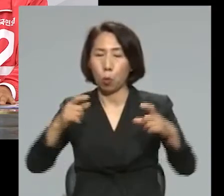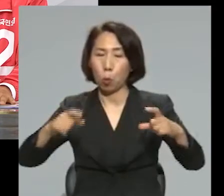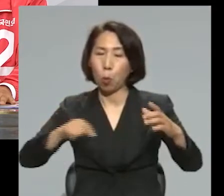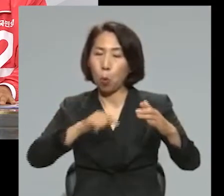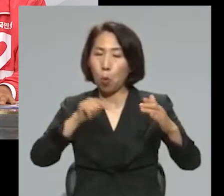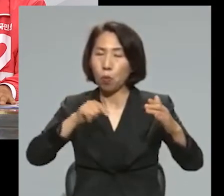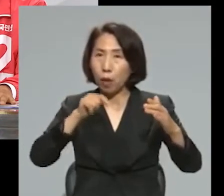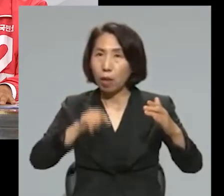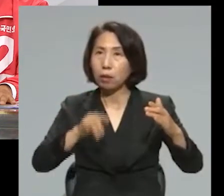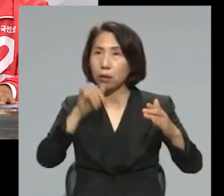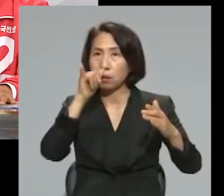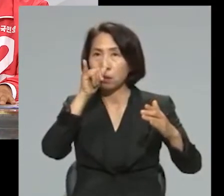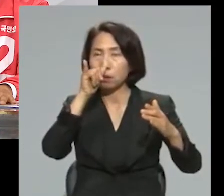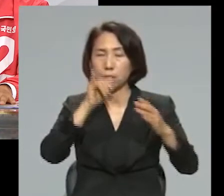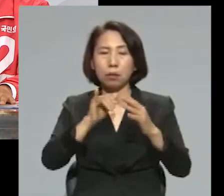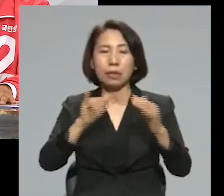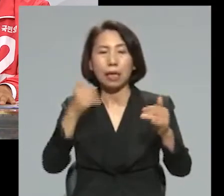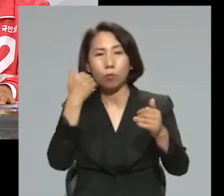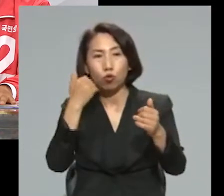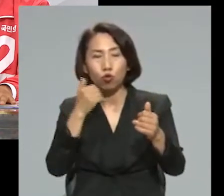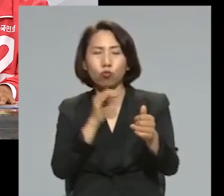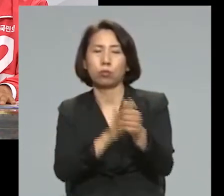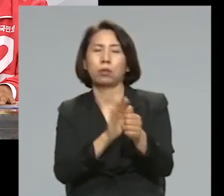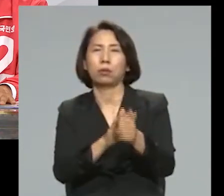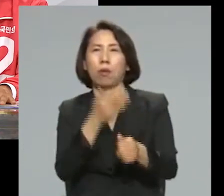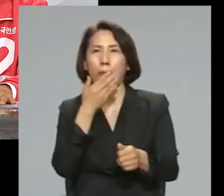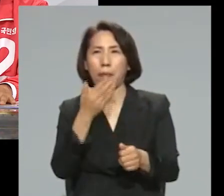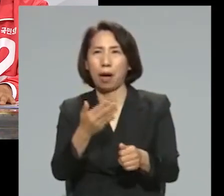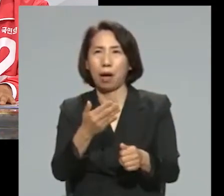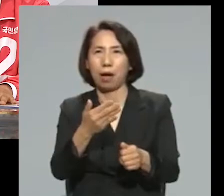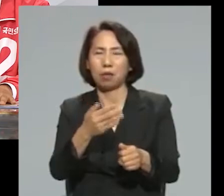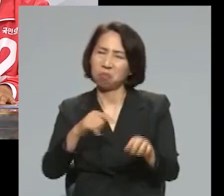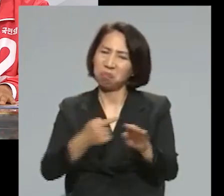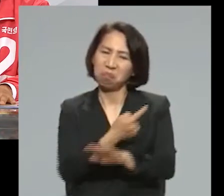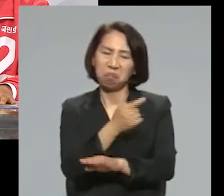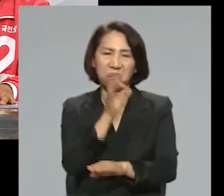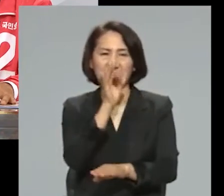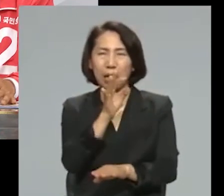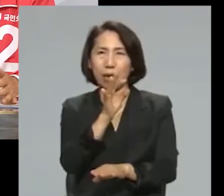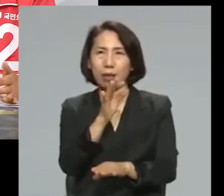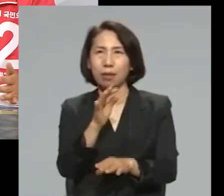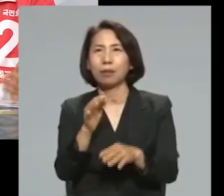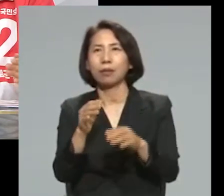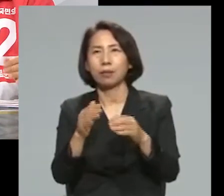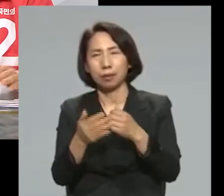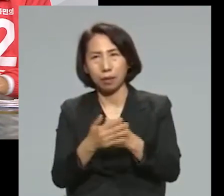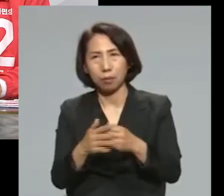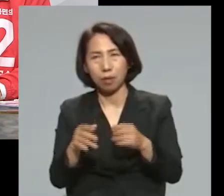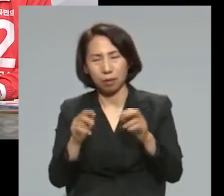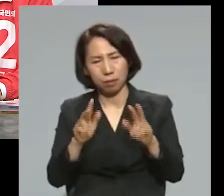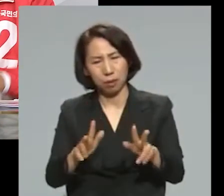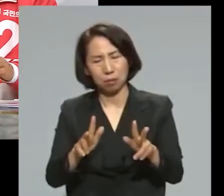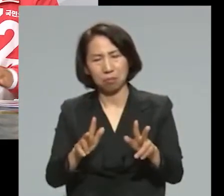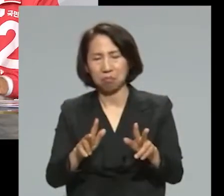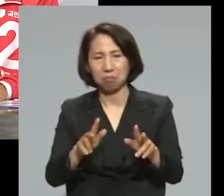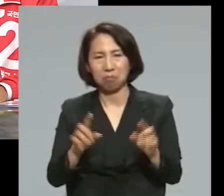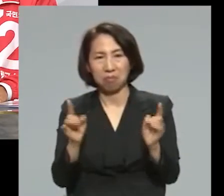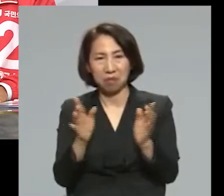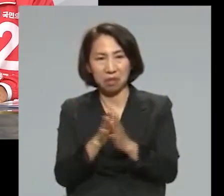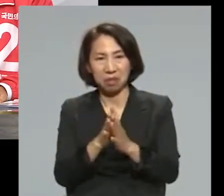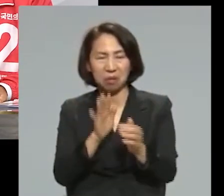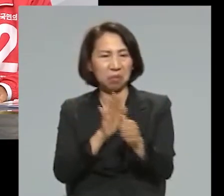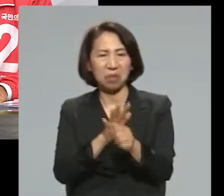있는 사람에 대해서만 지원이 가능하기 때문에 현재의 지원은 불가능한 걸로 알고 있습니다.